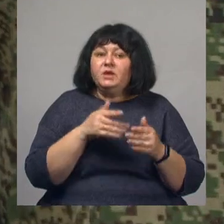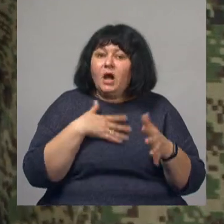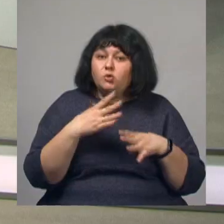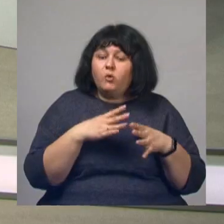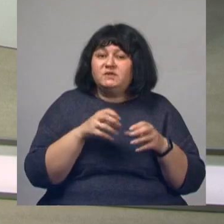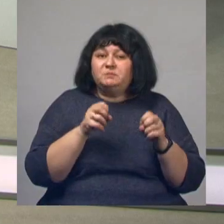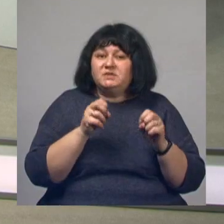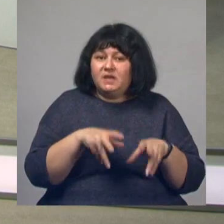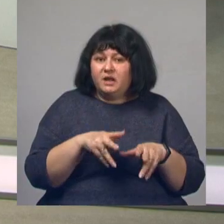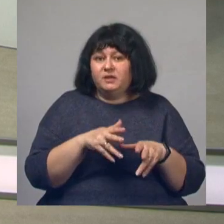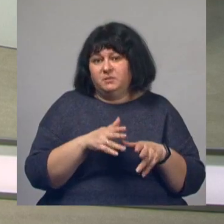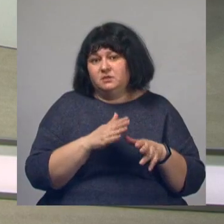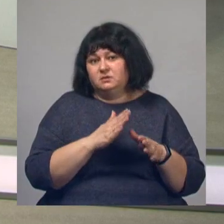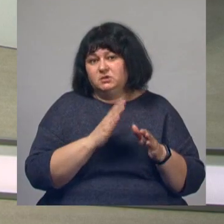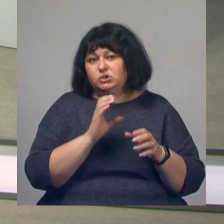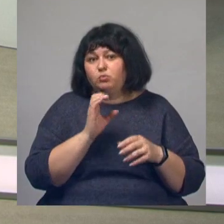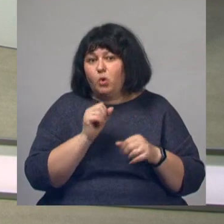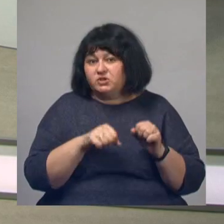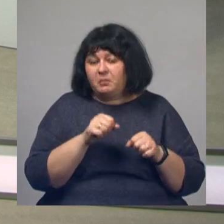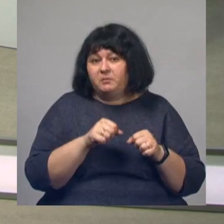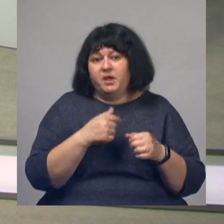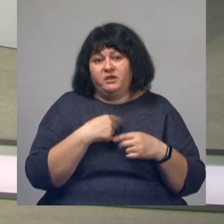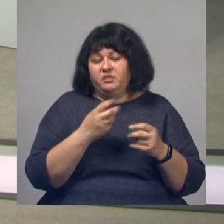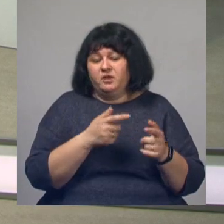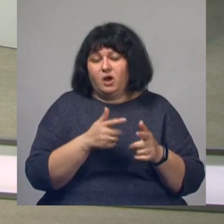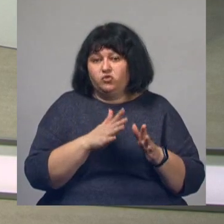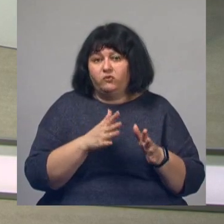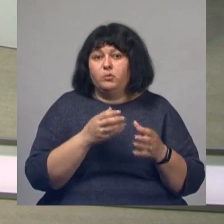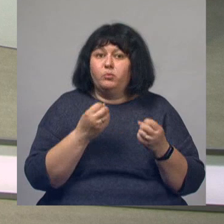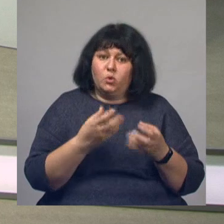способами я не готовил. Просто немножко, скажем так,